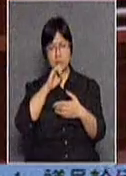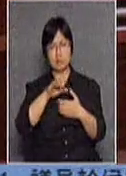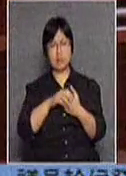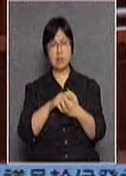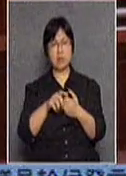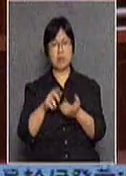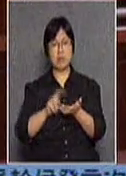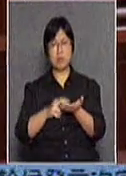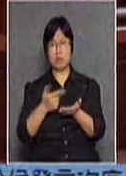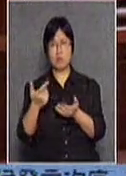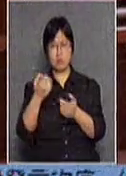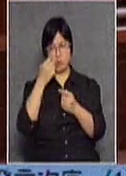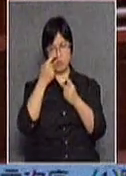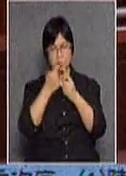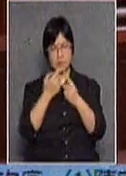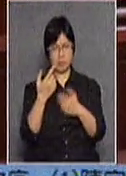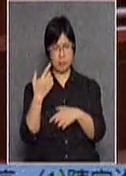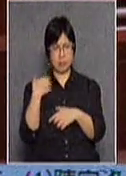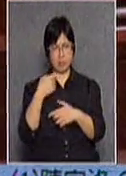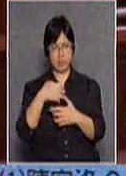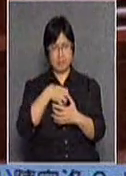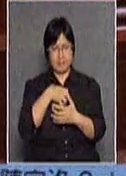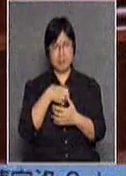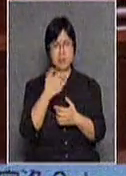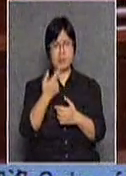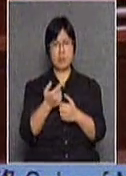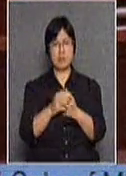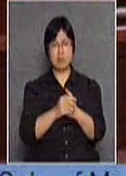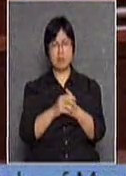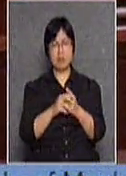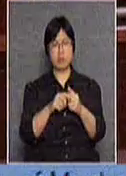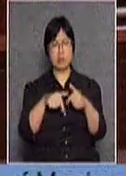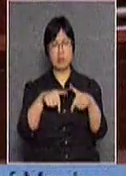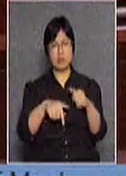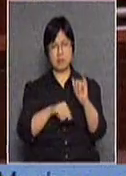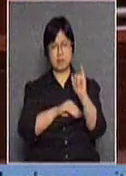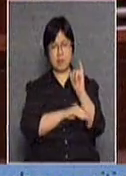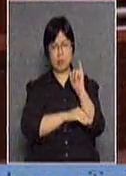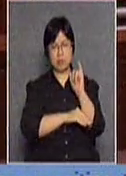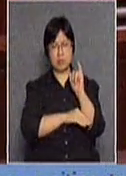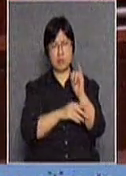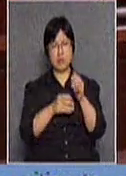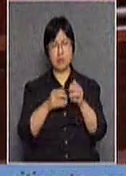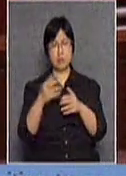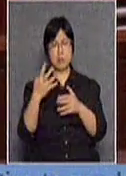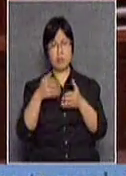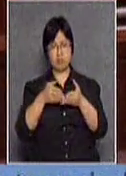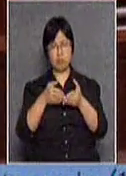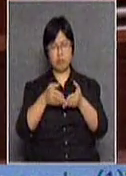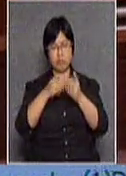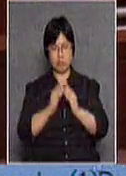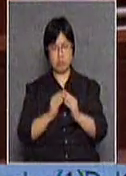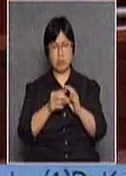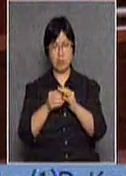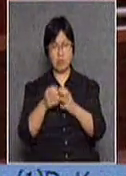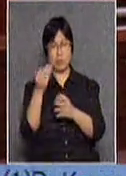相信好多市民都喺呢幾日咧係感受好深。南丫嘅4號呢個嘅海難事故，牽涉到30多條